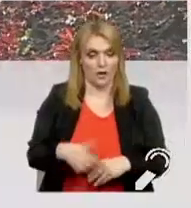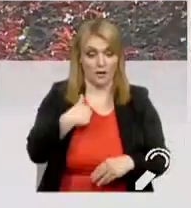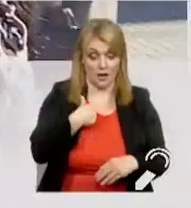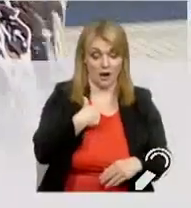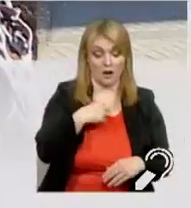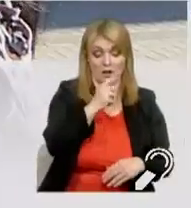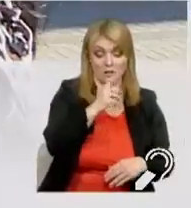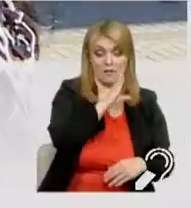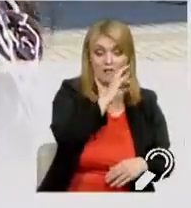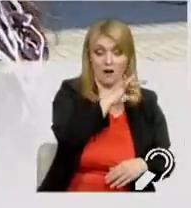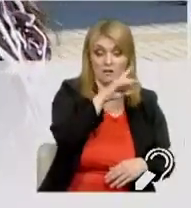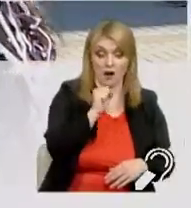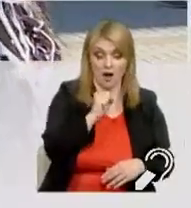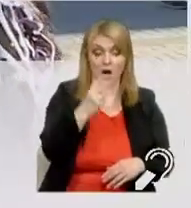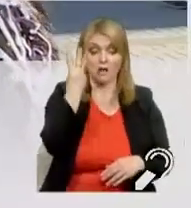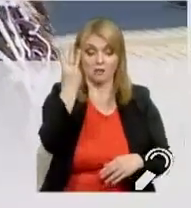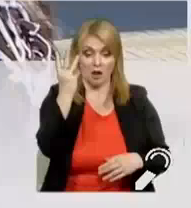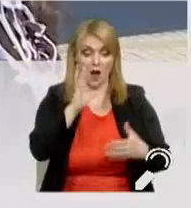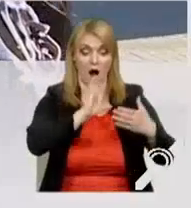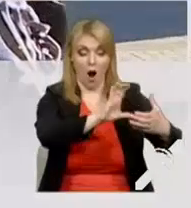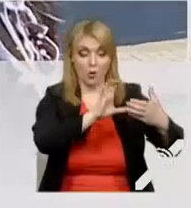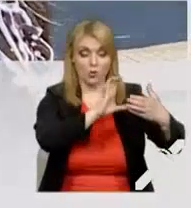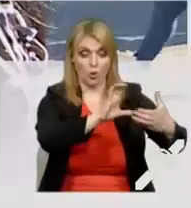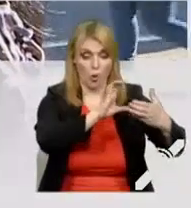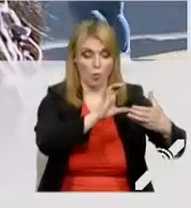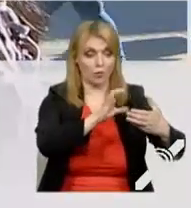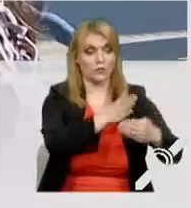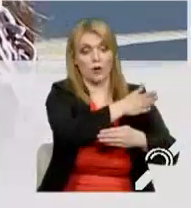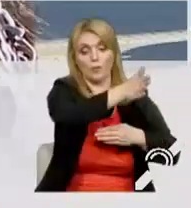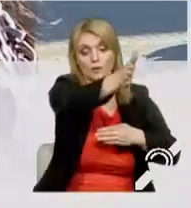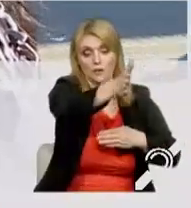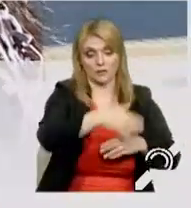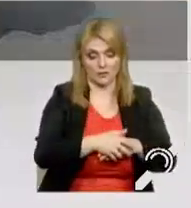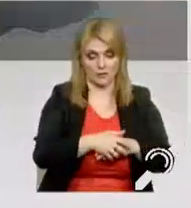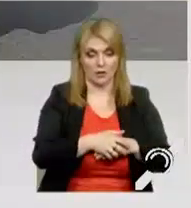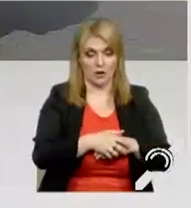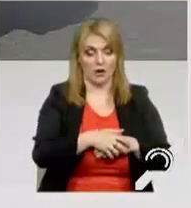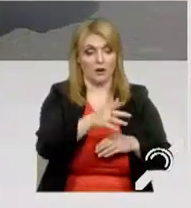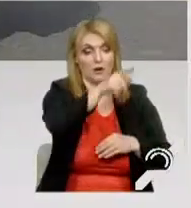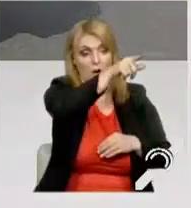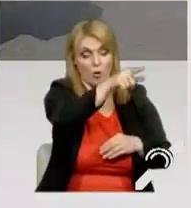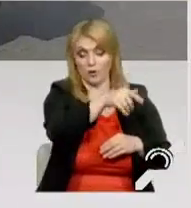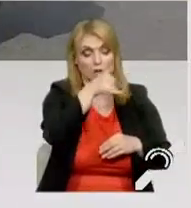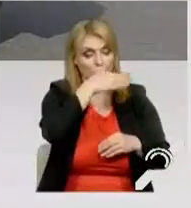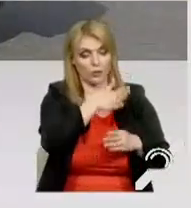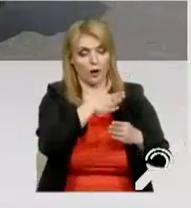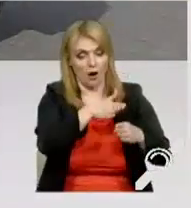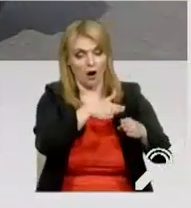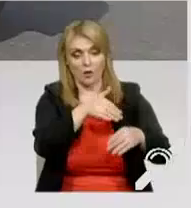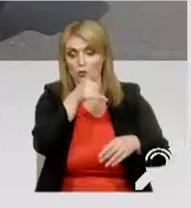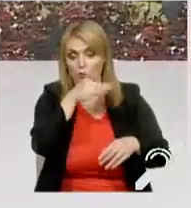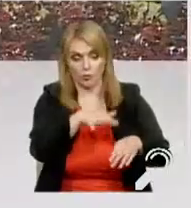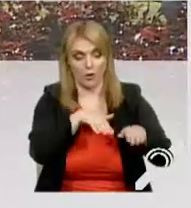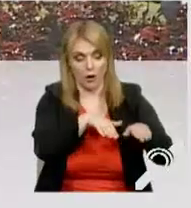Vatra și 3 autobuze erau pe traseu, adică blocate. Inspectorii de patrulare au